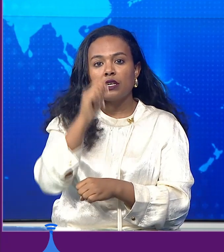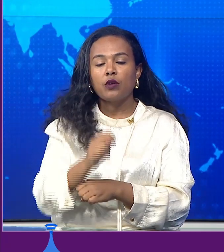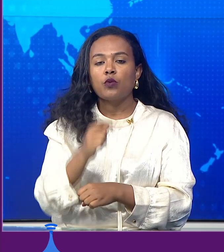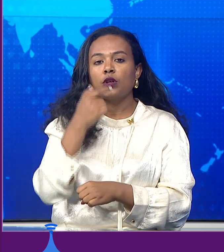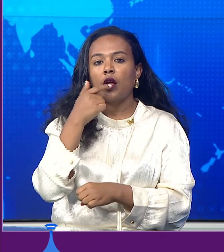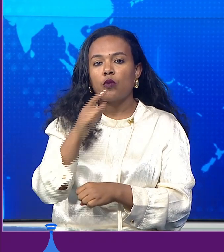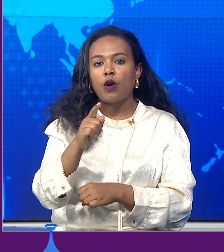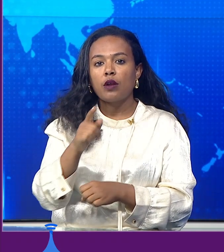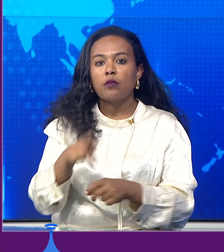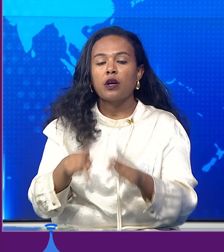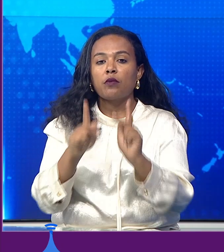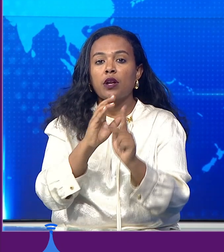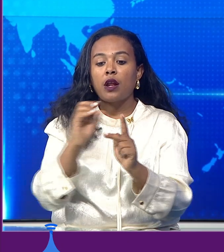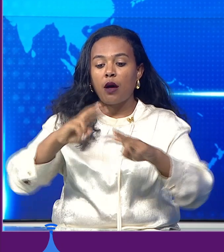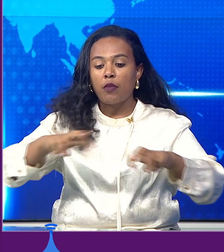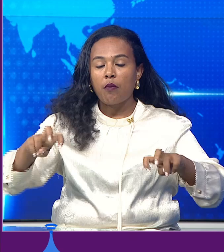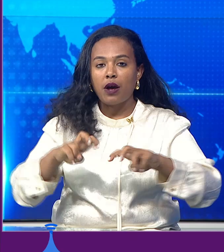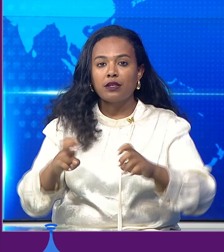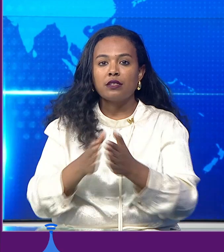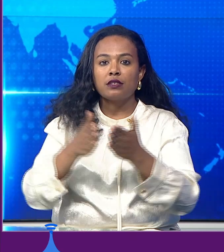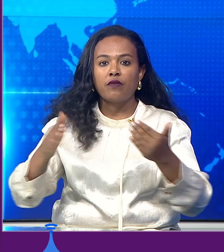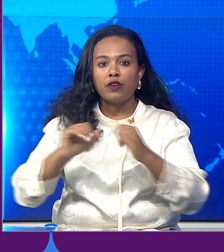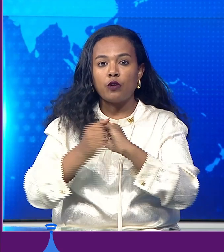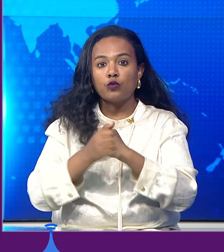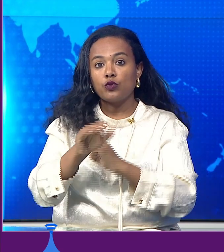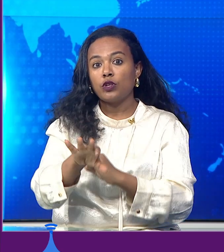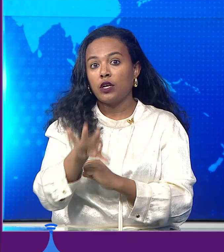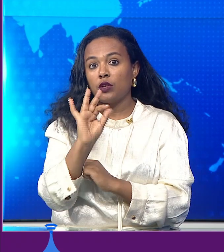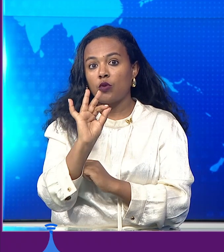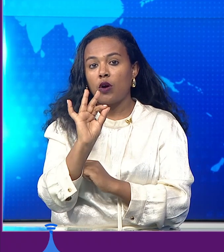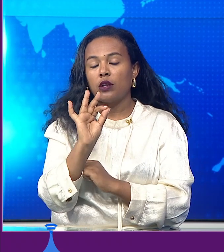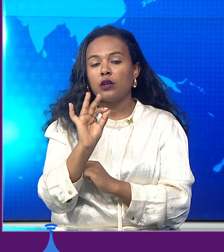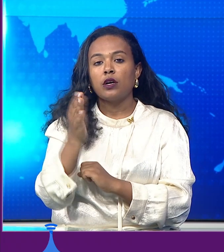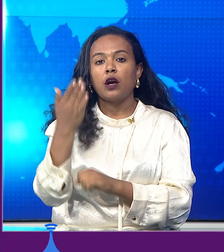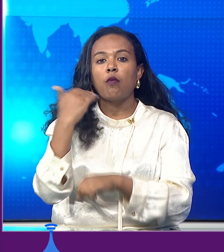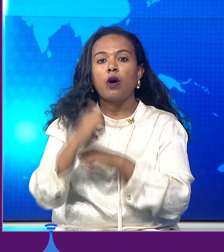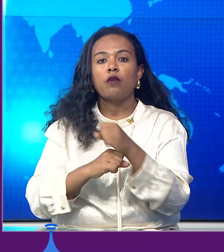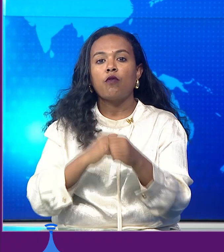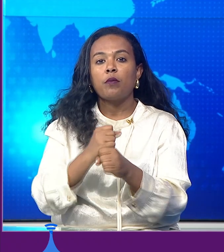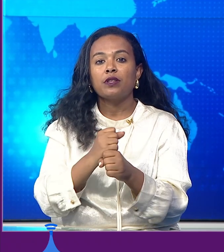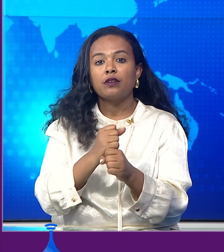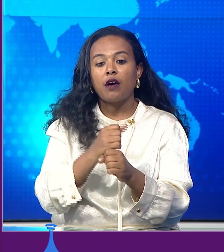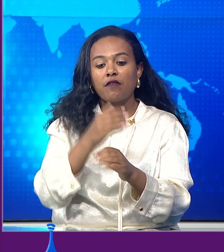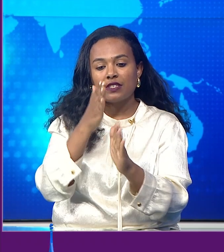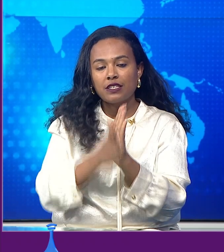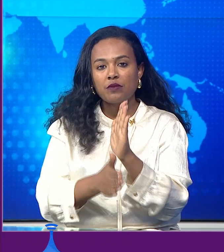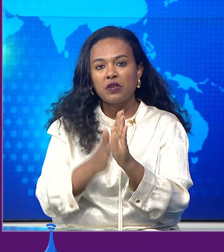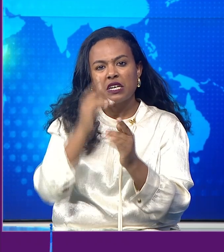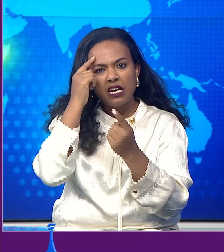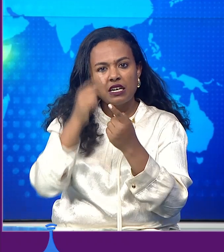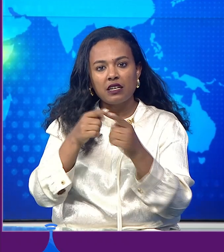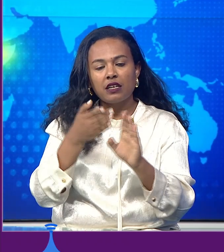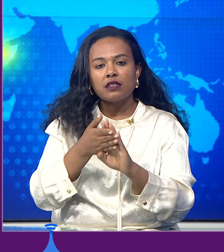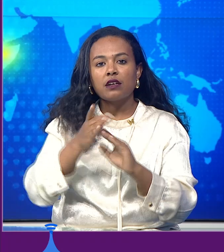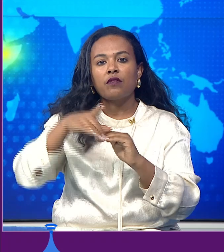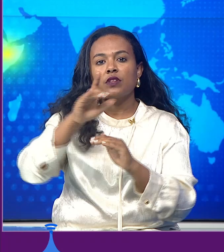በተለይ በግብርና ዘርፍና በማዕድን ዘርፍ ሰፊ ለውጦች ተገኝተዋል። ከአምናውም አፈጻጸም እንዲሁም ከእቅድ አንጻር ከፍተኛ